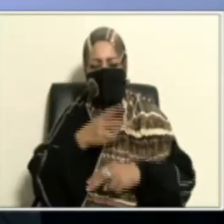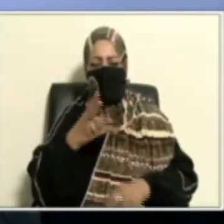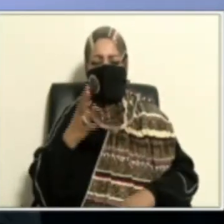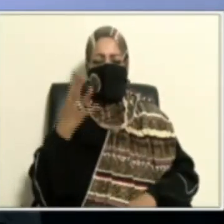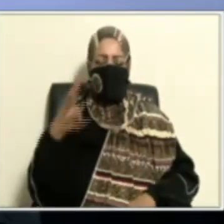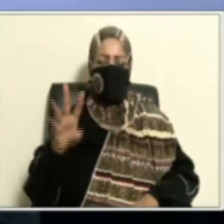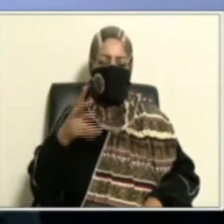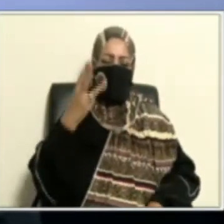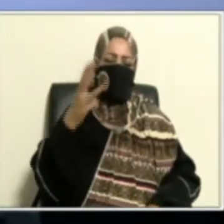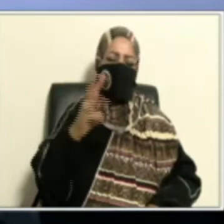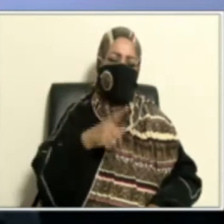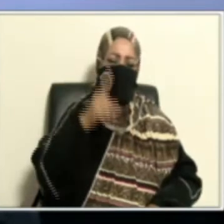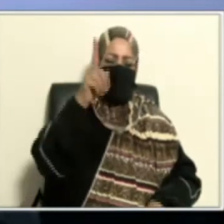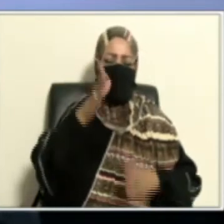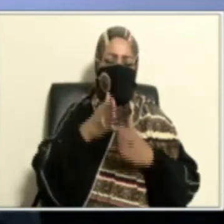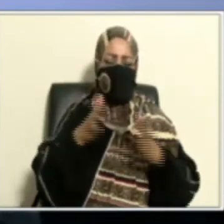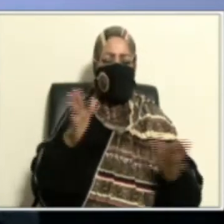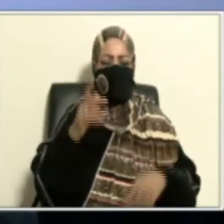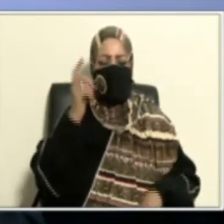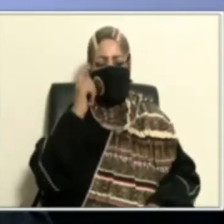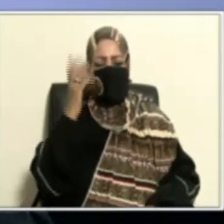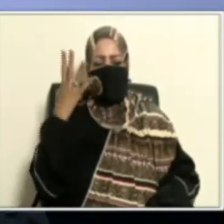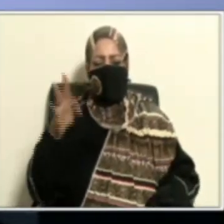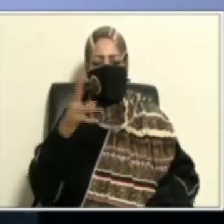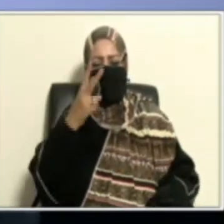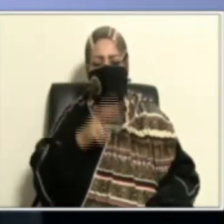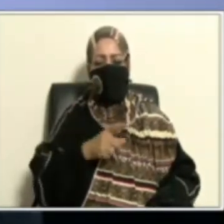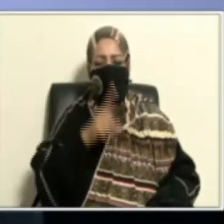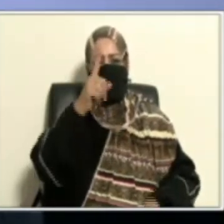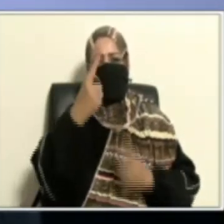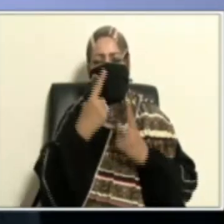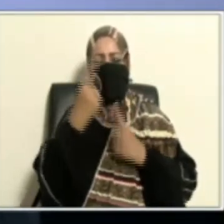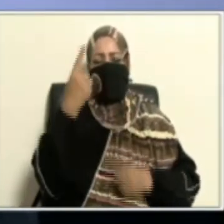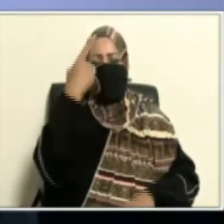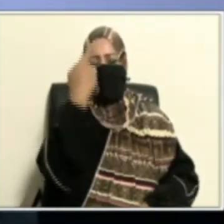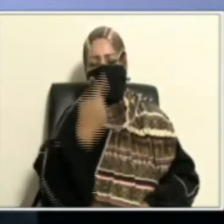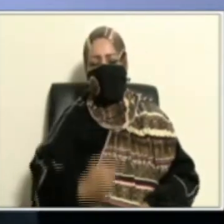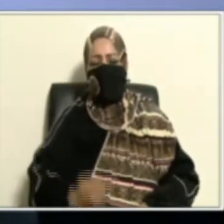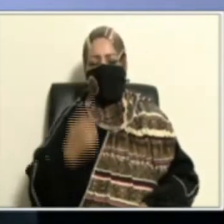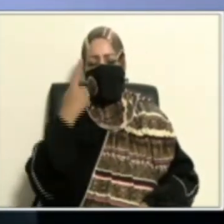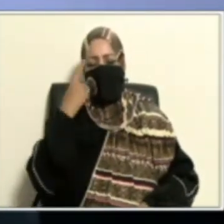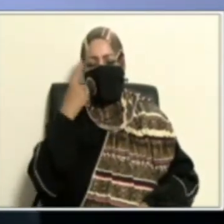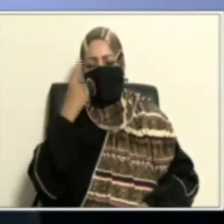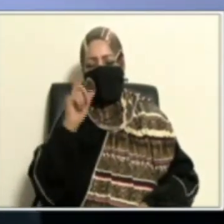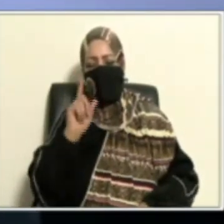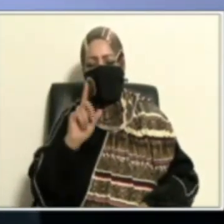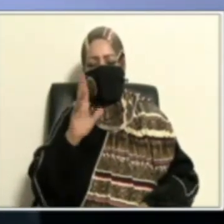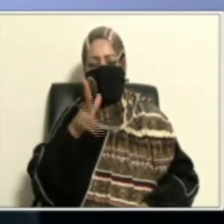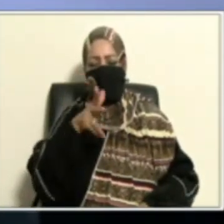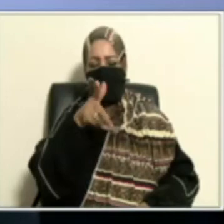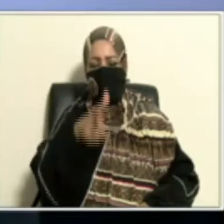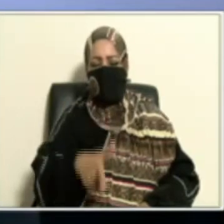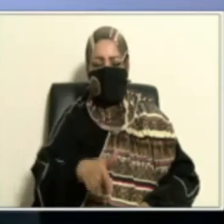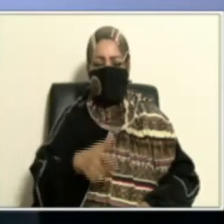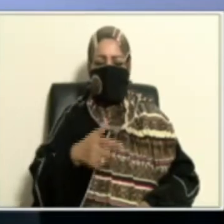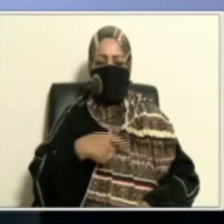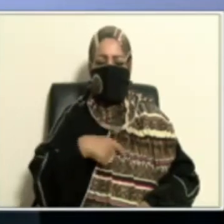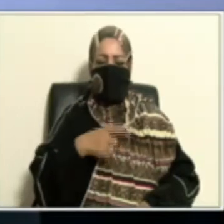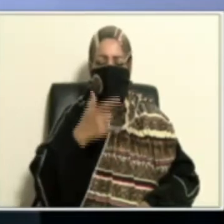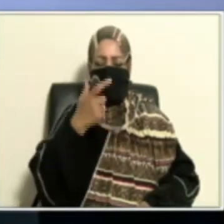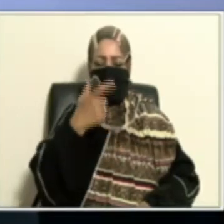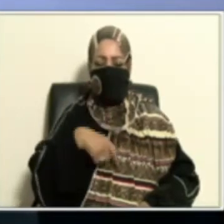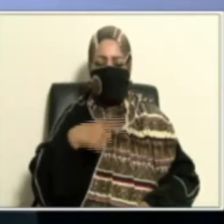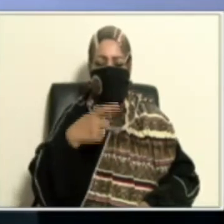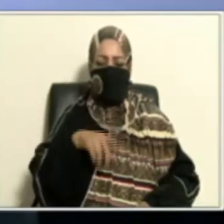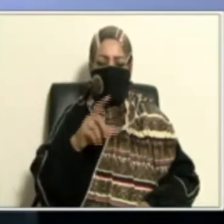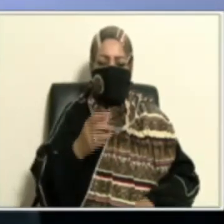الحديث. الآن السبحة وسيلة وهذه عبادة، بنجي نقول لا، يعني في معقبات الصلاة نديروا